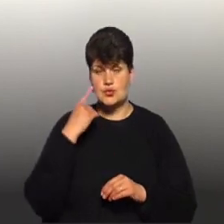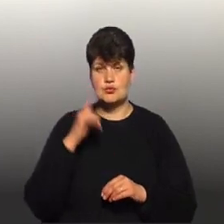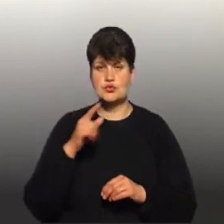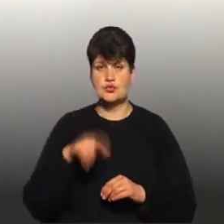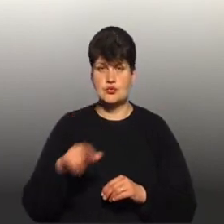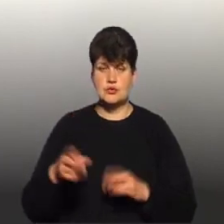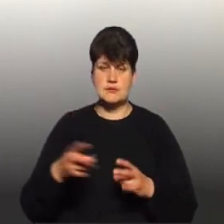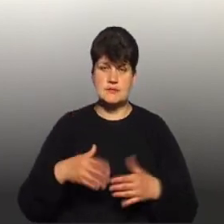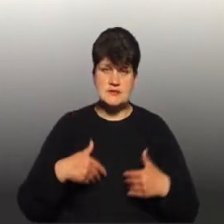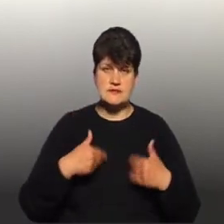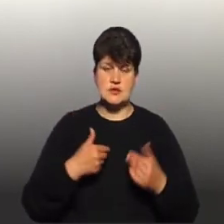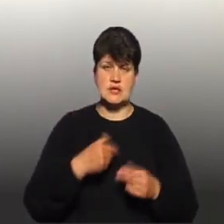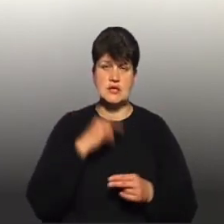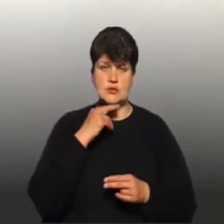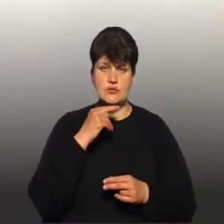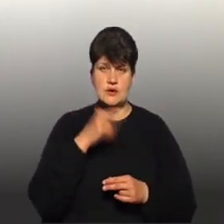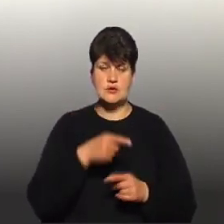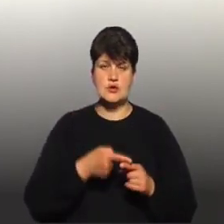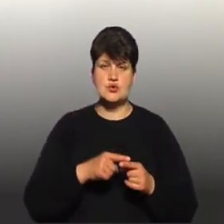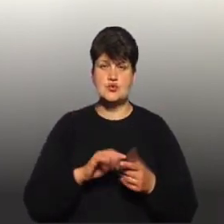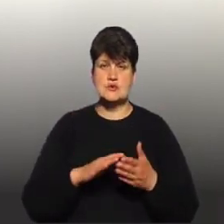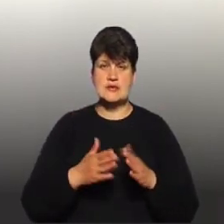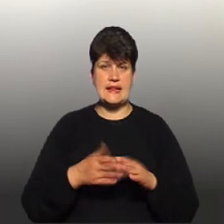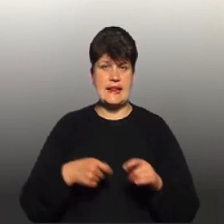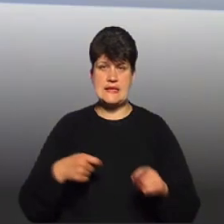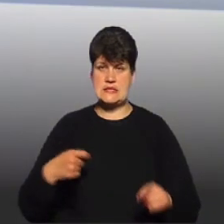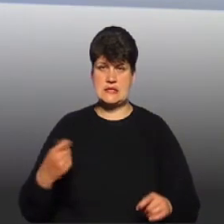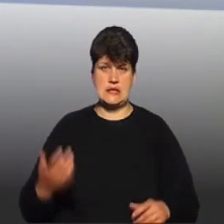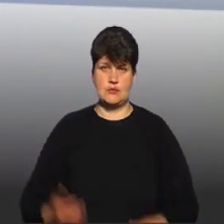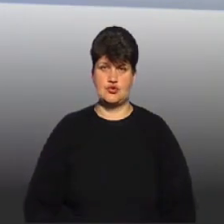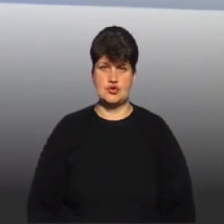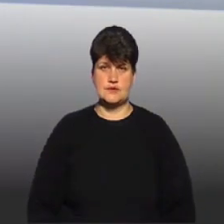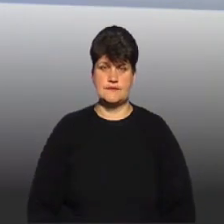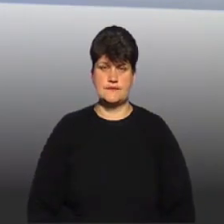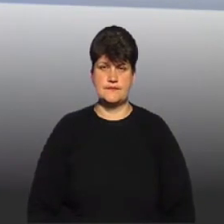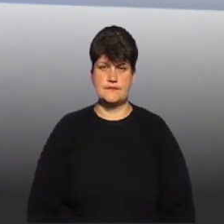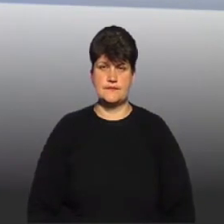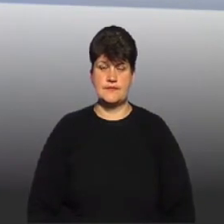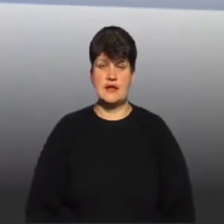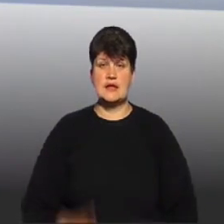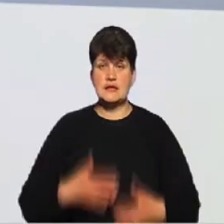таку ситуацію, не затримуючись, так. Це, власне, наше здоров'я. Я вам